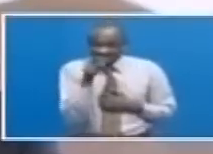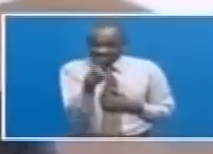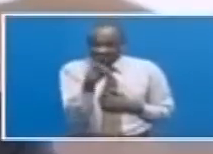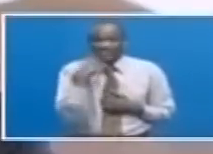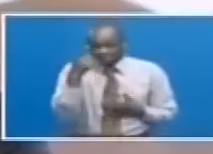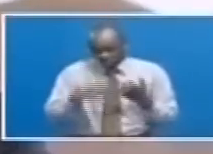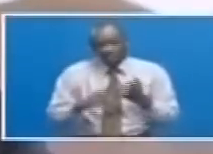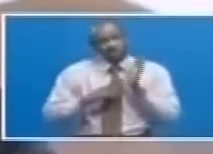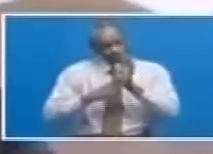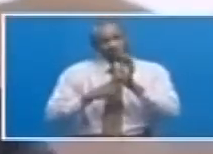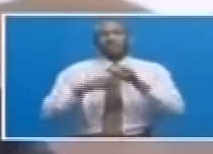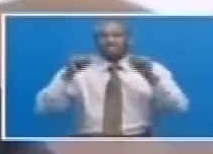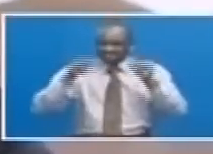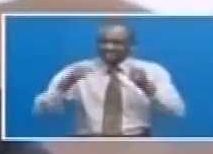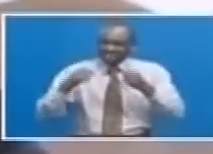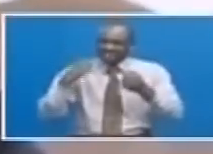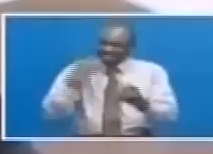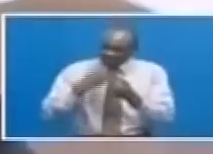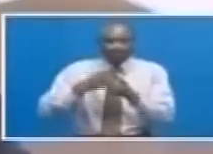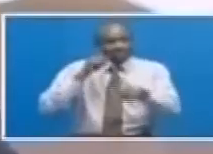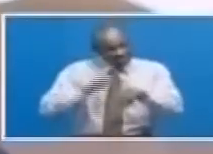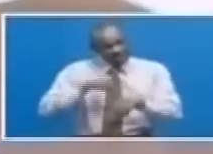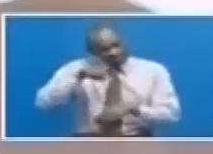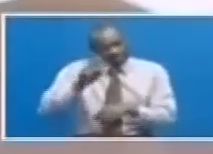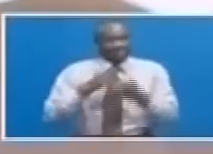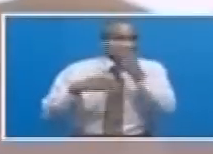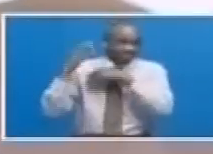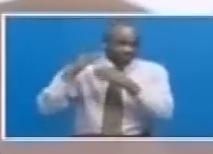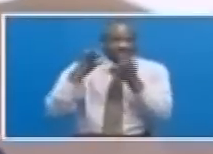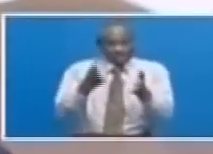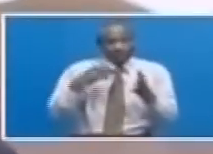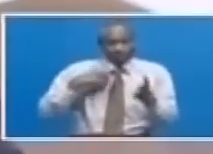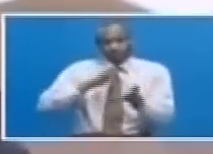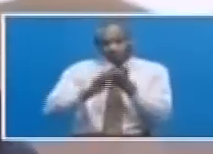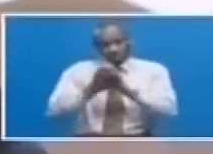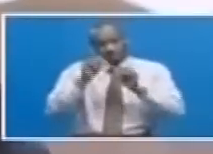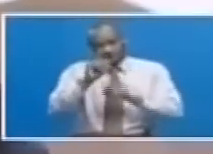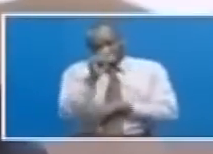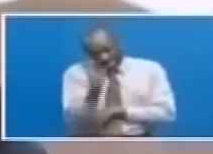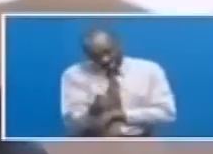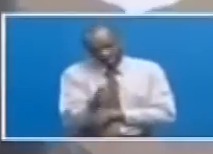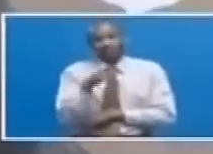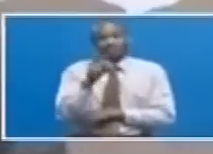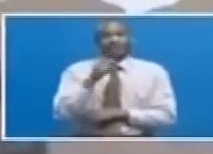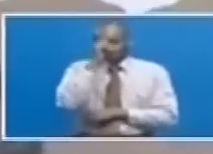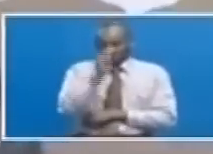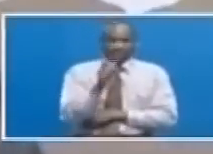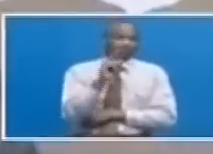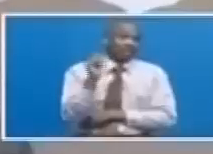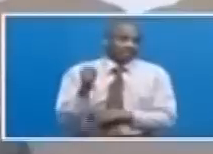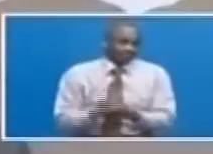the difficult parts of our shared history, encompassed in a spirit of reconciliation and a spirit of respect. The Mau